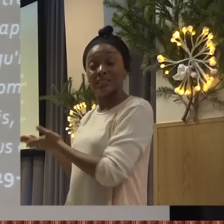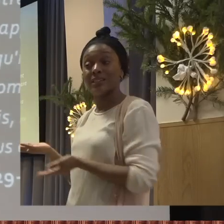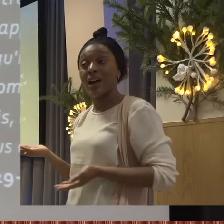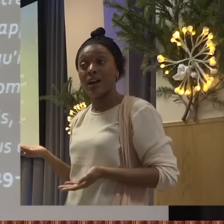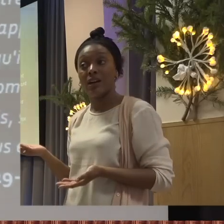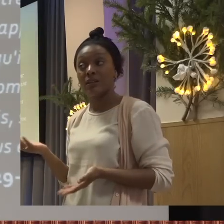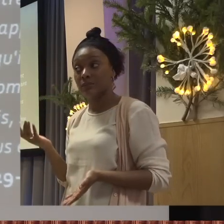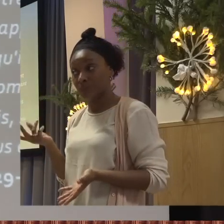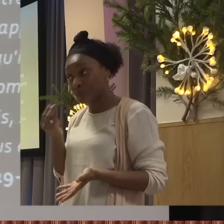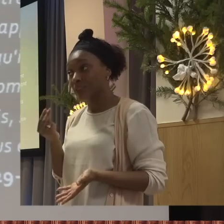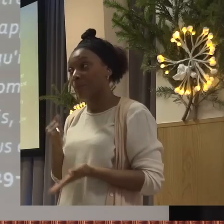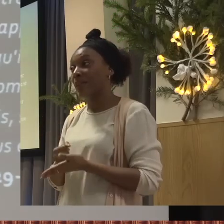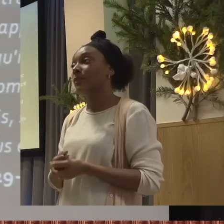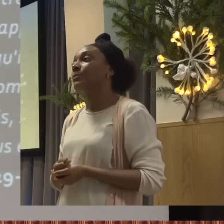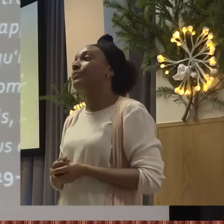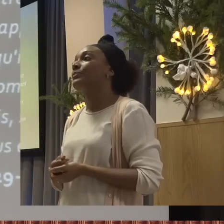Amen.